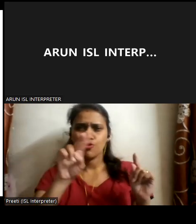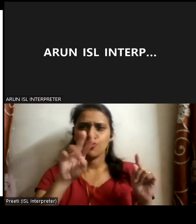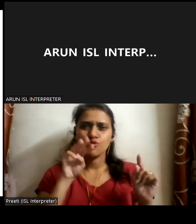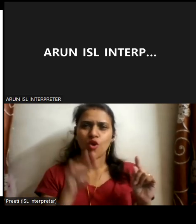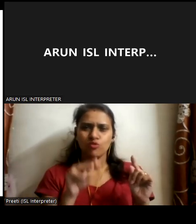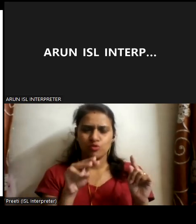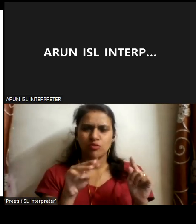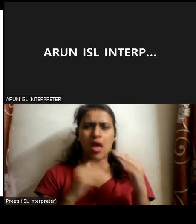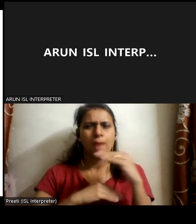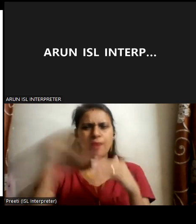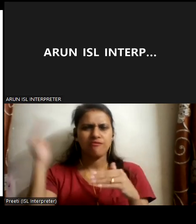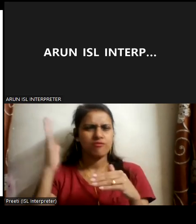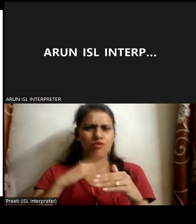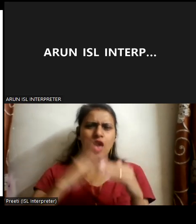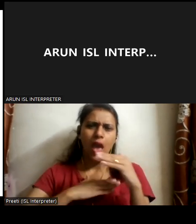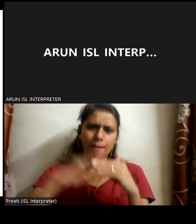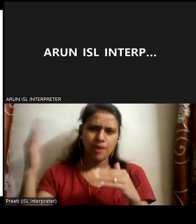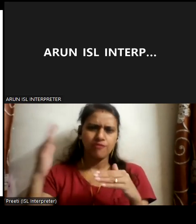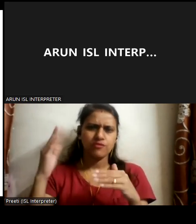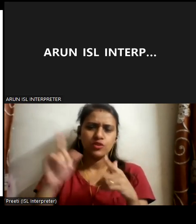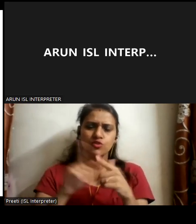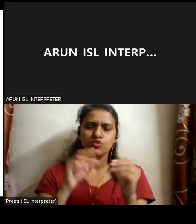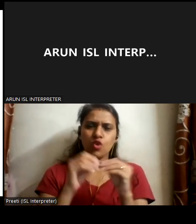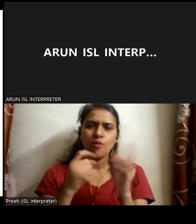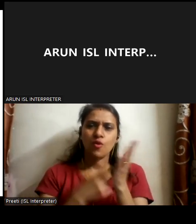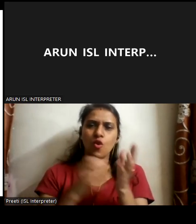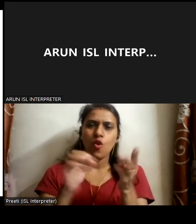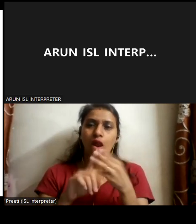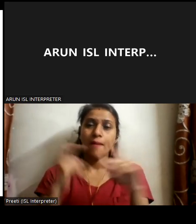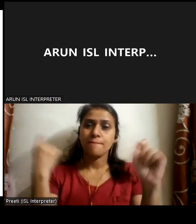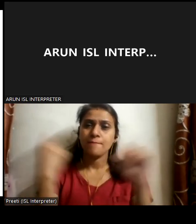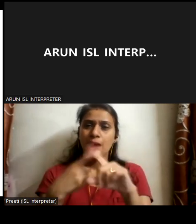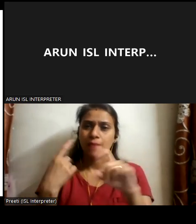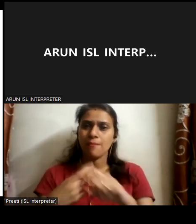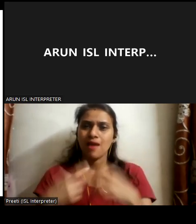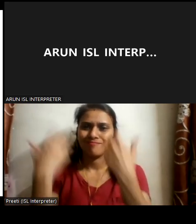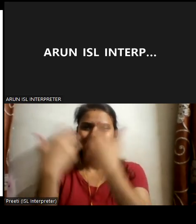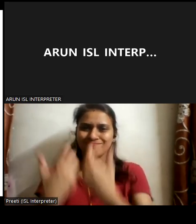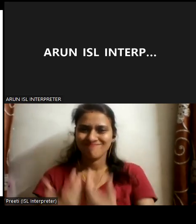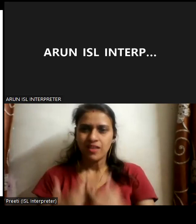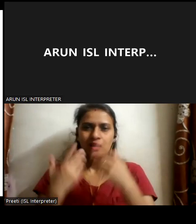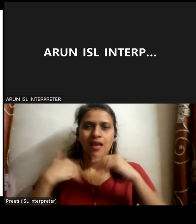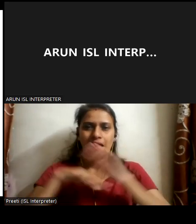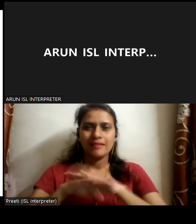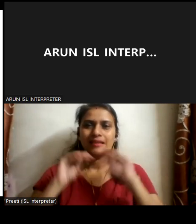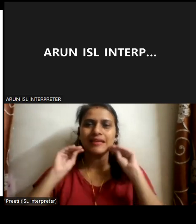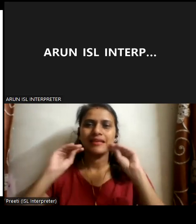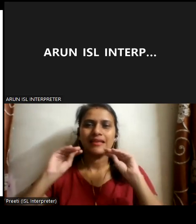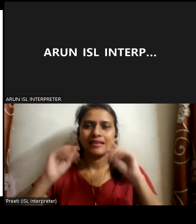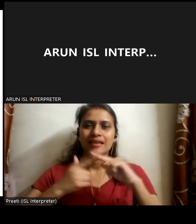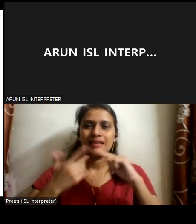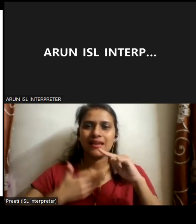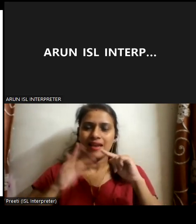से कहीं ज्यादा जॉब रोल्स हैं जिनके ऊपर ट्रेनिंग दी जाती है आम इंसान को, लेकिन उसका एक